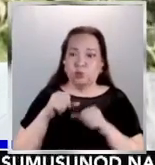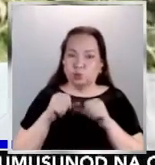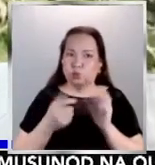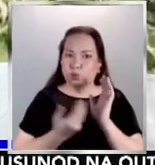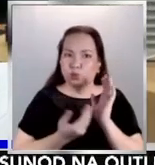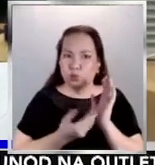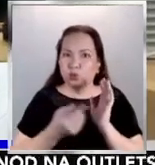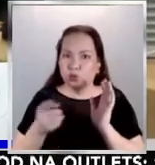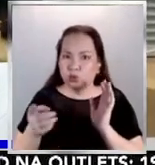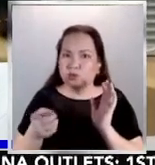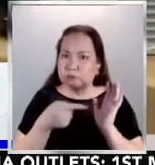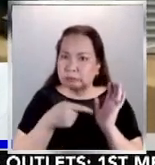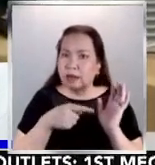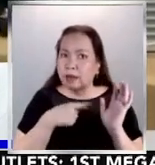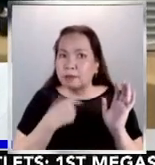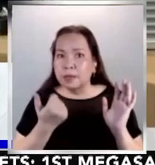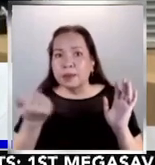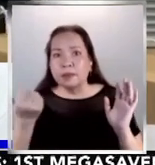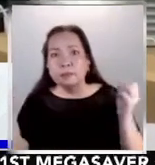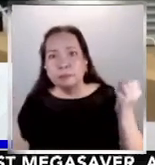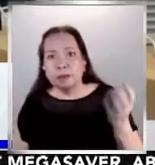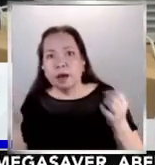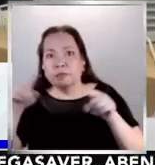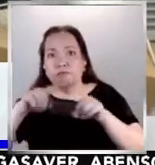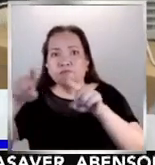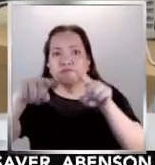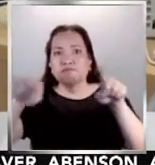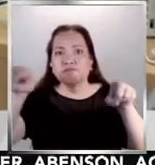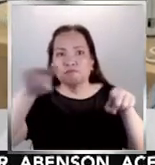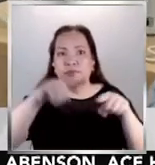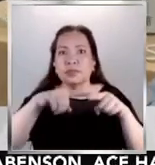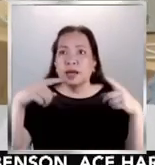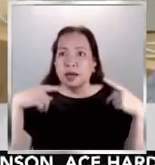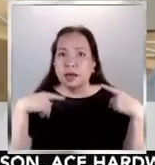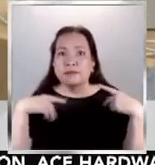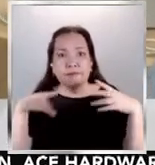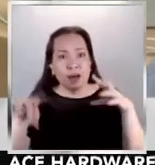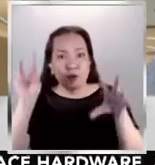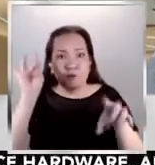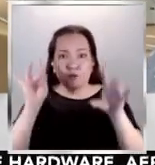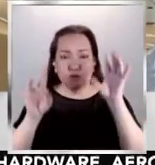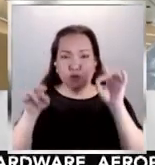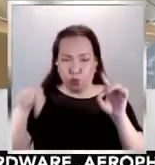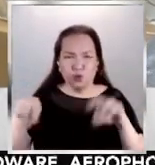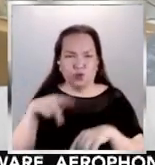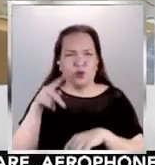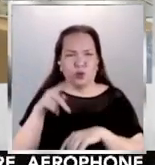ibang marine mammal species na maaaring madiskubre sa Pilipinas.